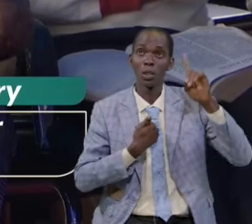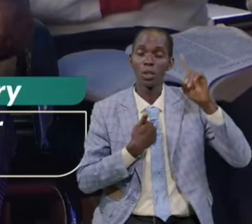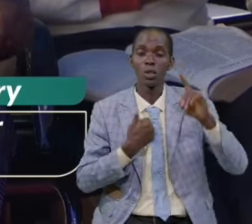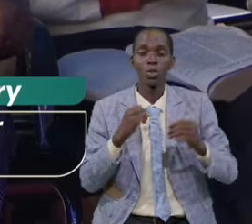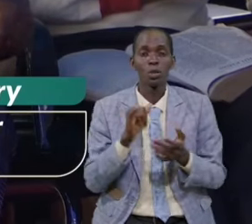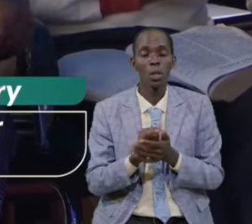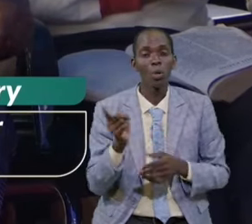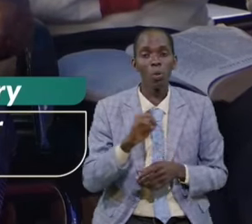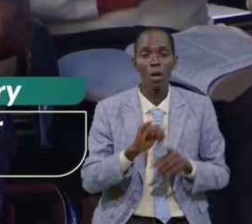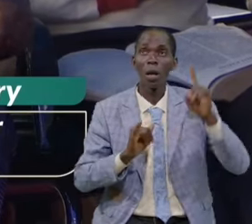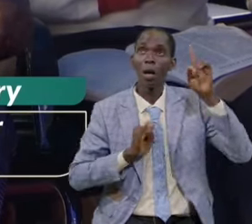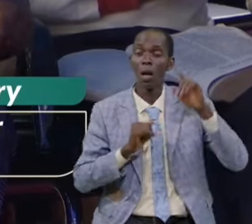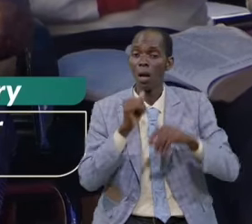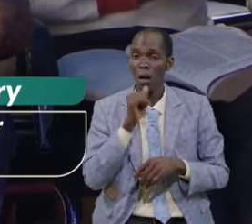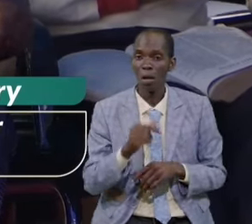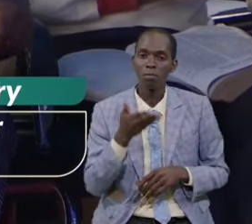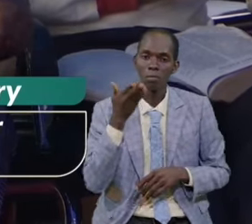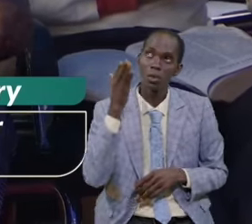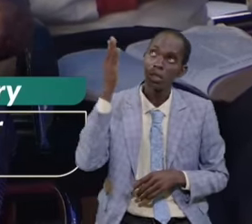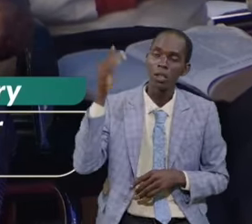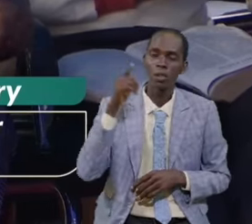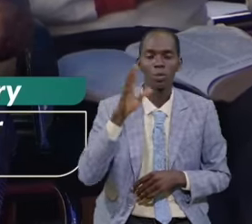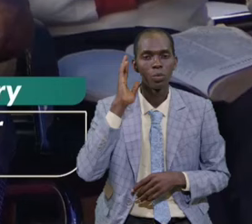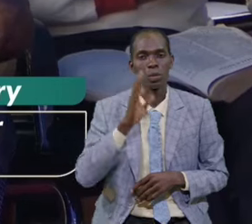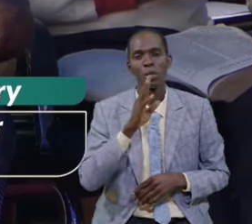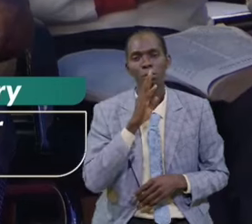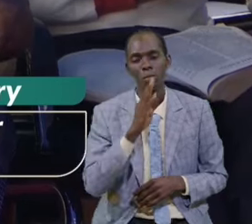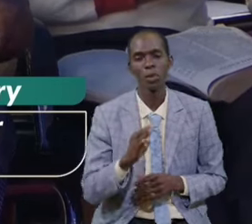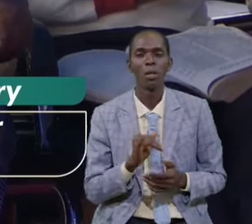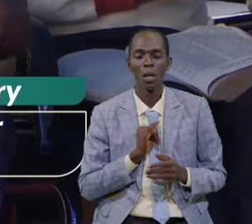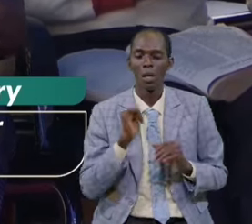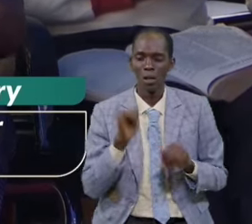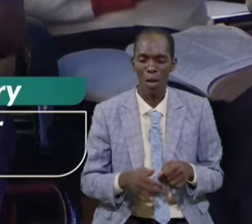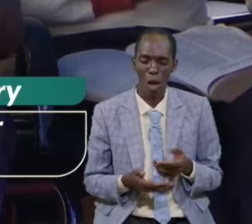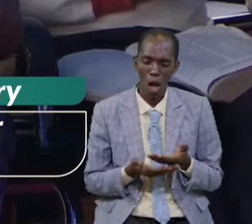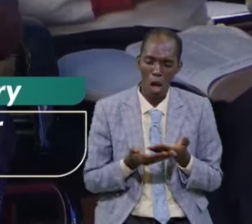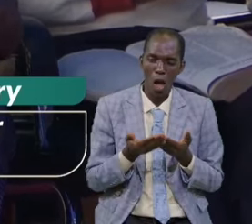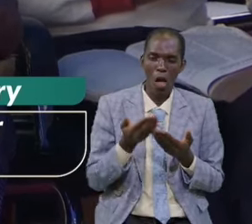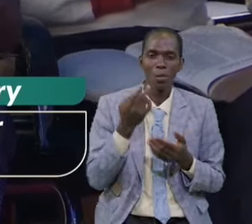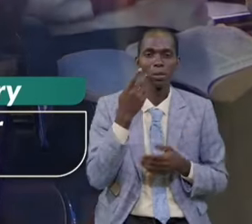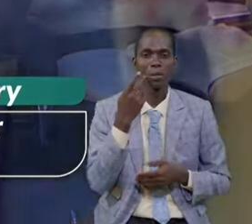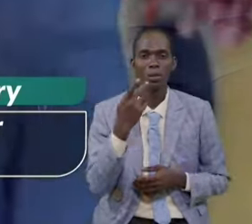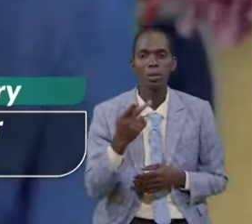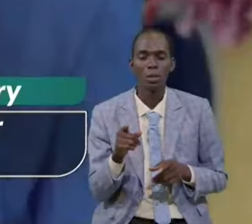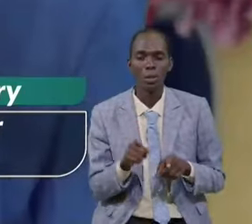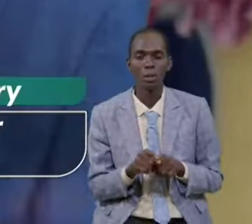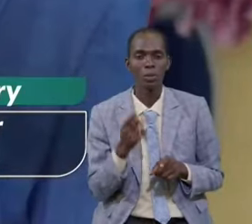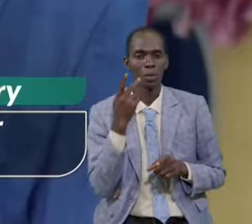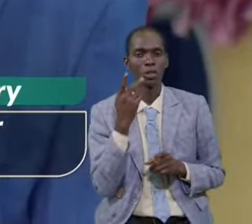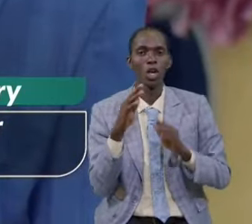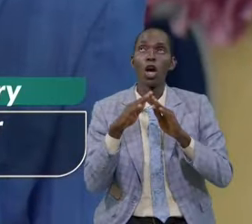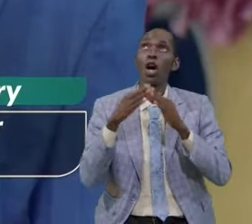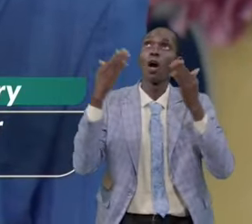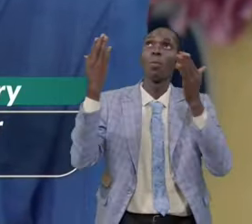suis, vous y soyez aussi. Je peux pratiquement voir, comme nous voyons, les cieux